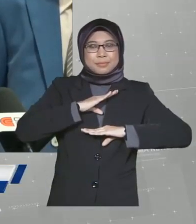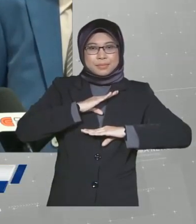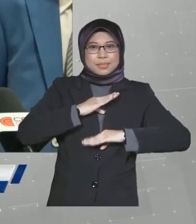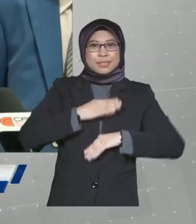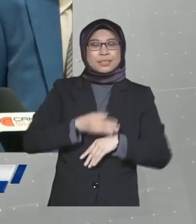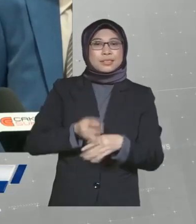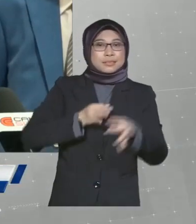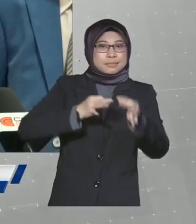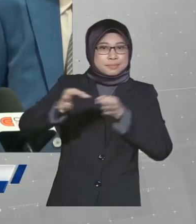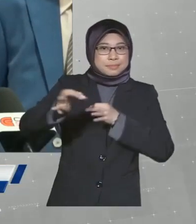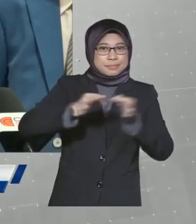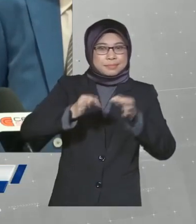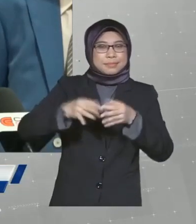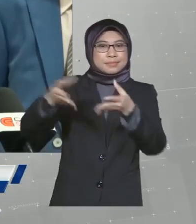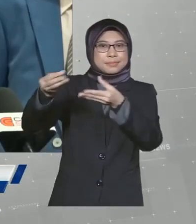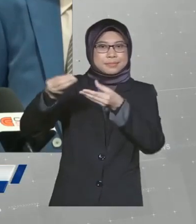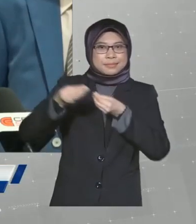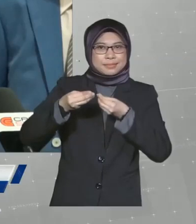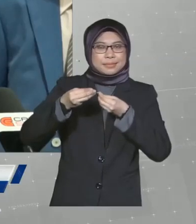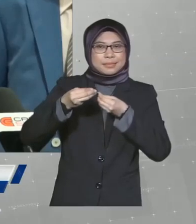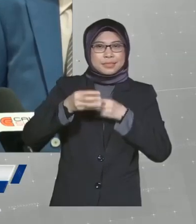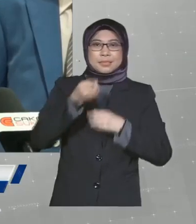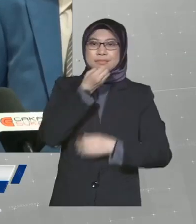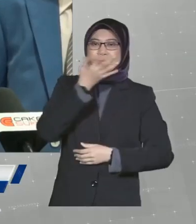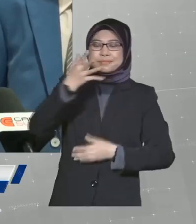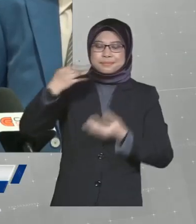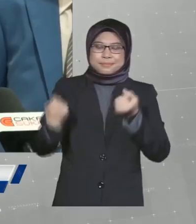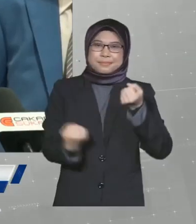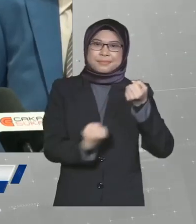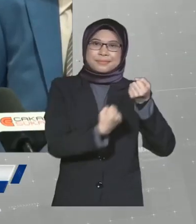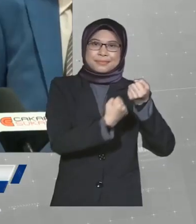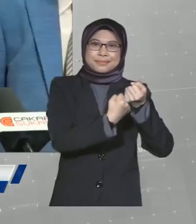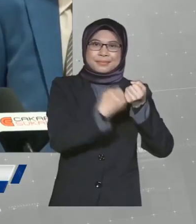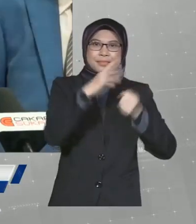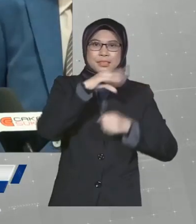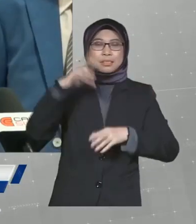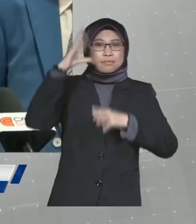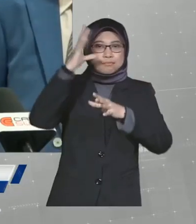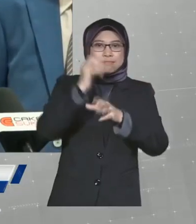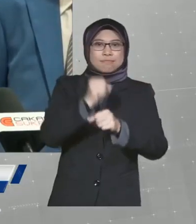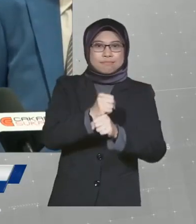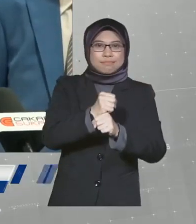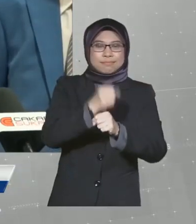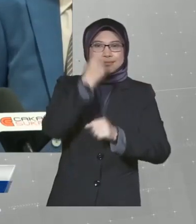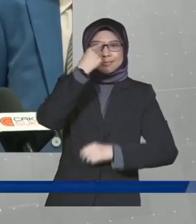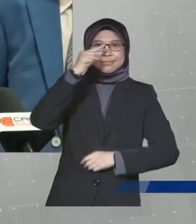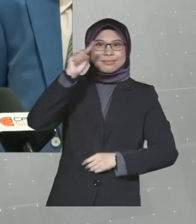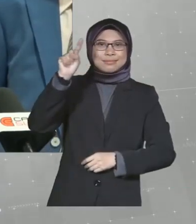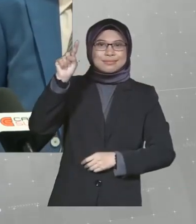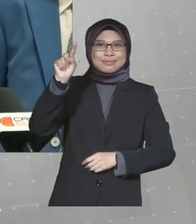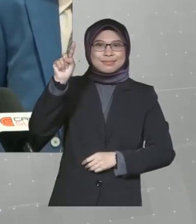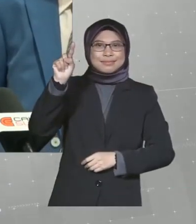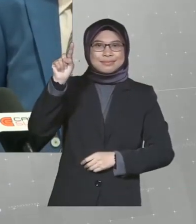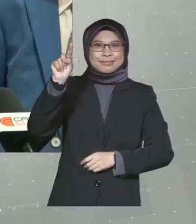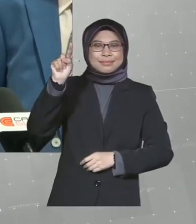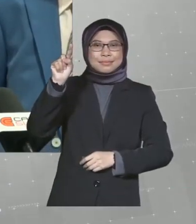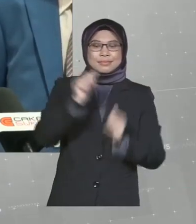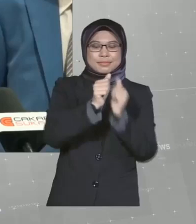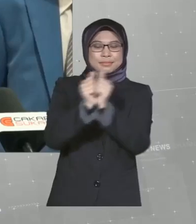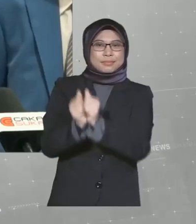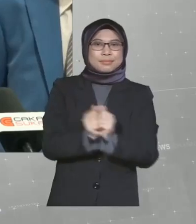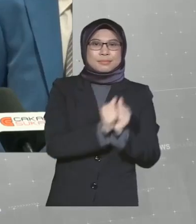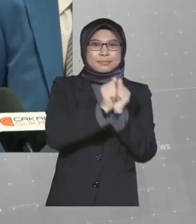penerangan yang diberikan dan menyatakan sokongan dan juga keyakinan beliau untuk